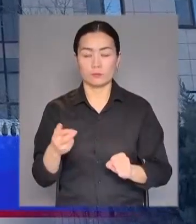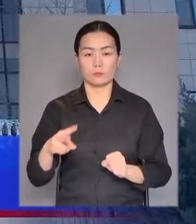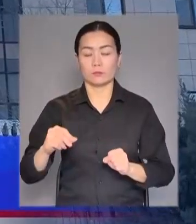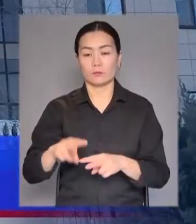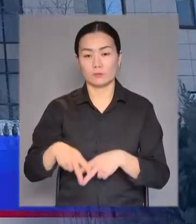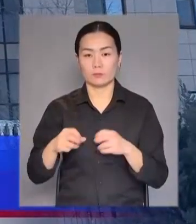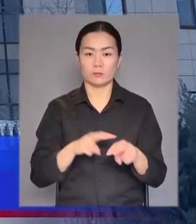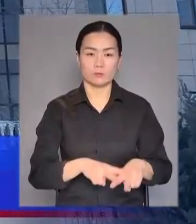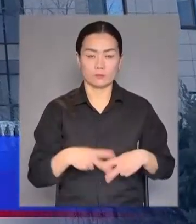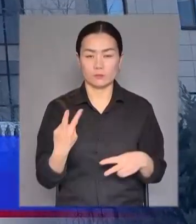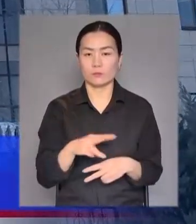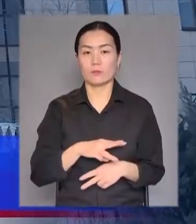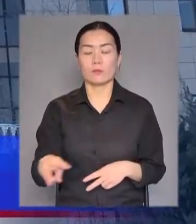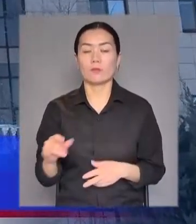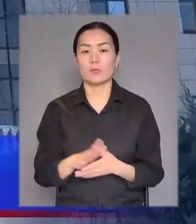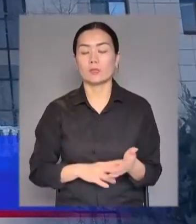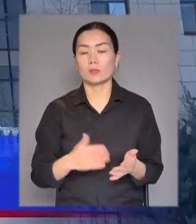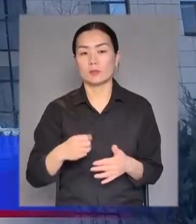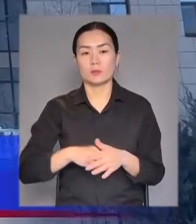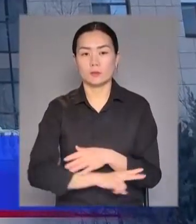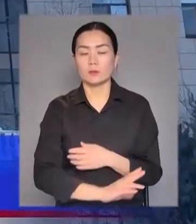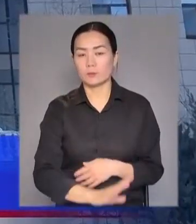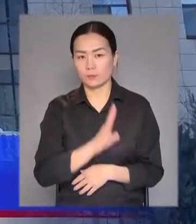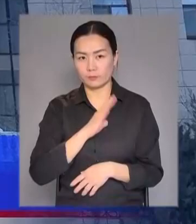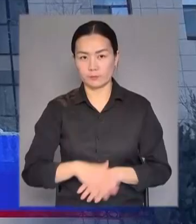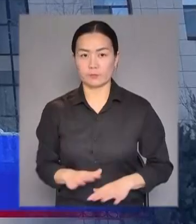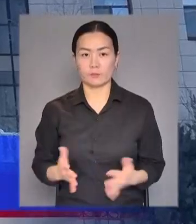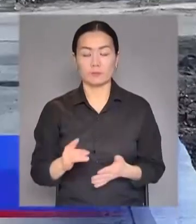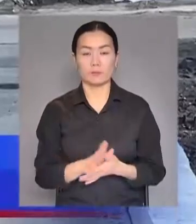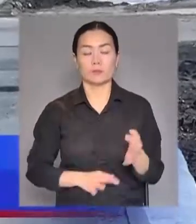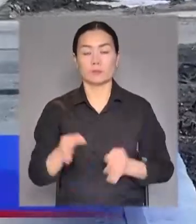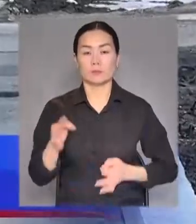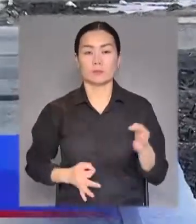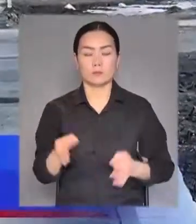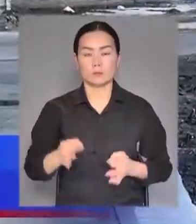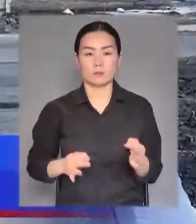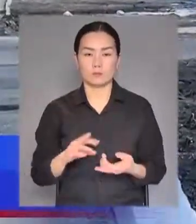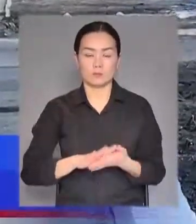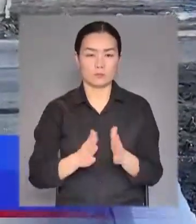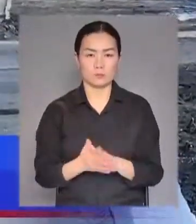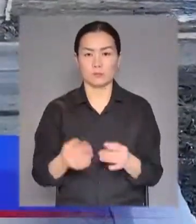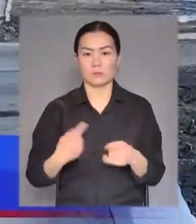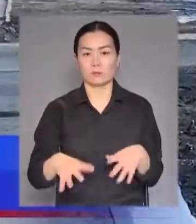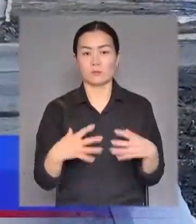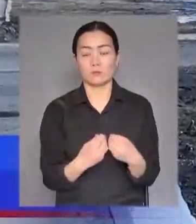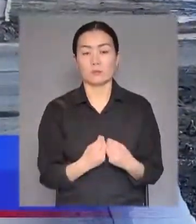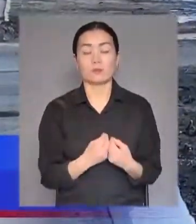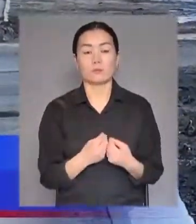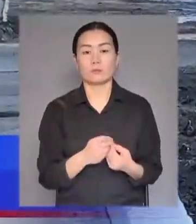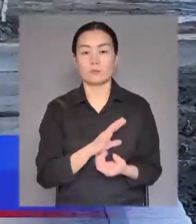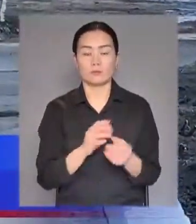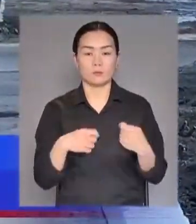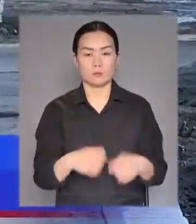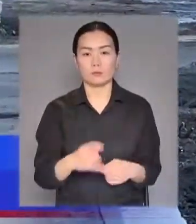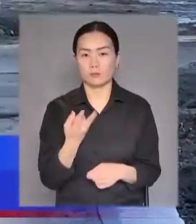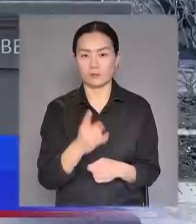взяв у них деньги в размере 2.300 сся тенге исчезло после этого подсудимая вступила в сговор уже с другой семейной пары о